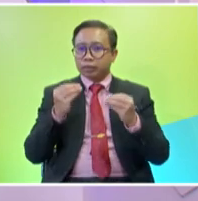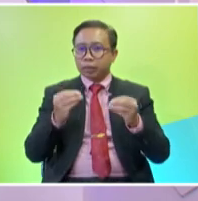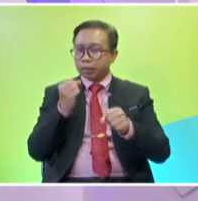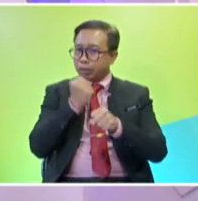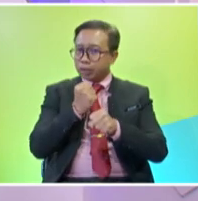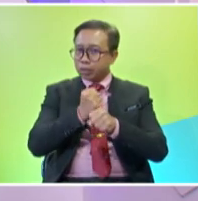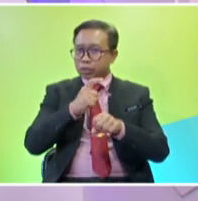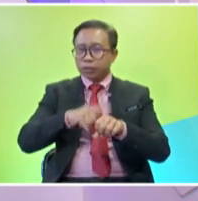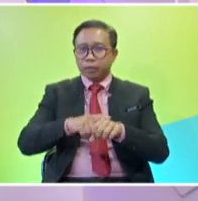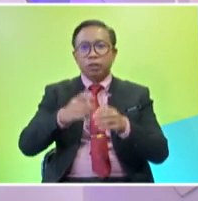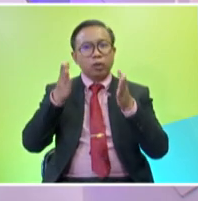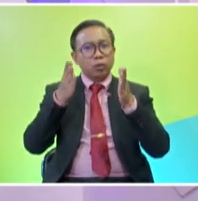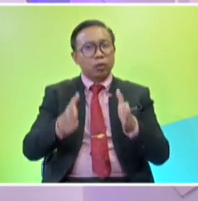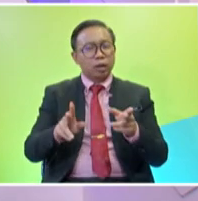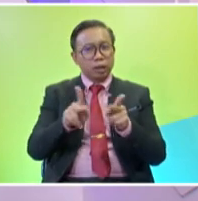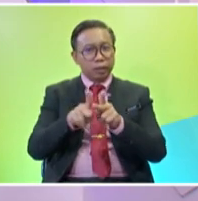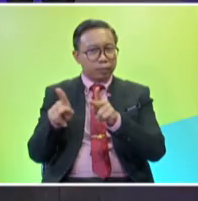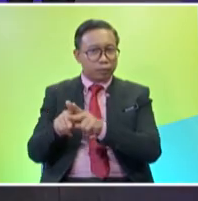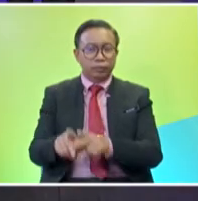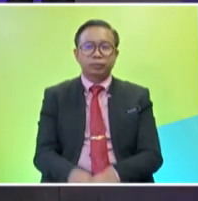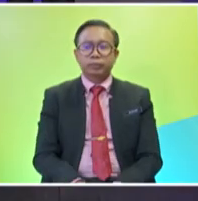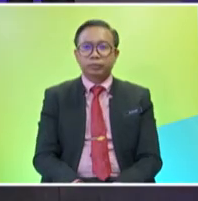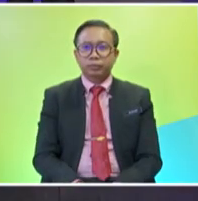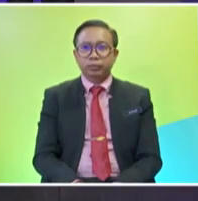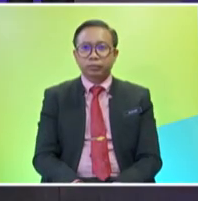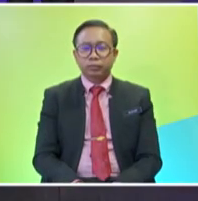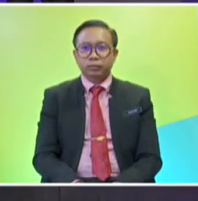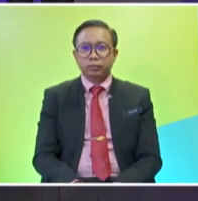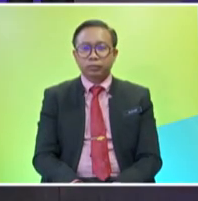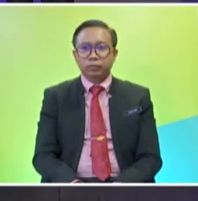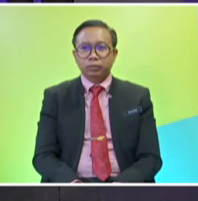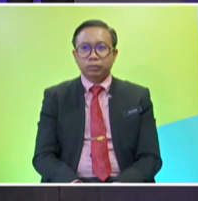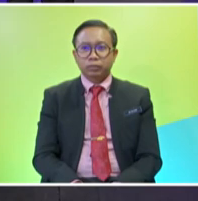kepada penduduk jadi kita Halang tetap kita